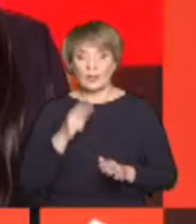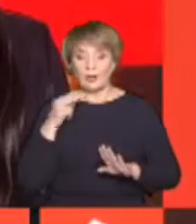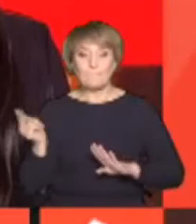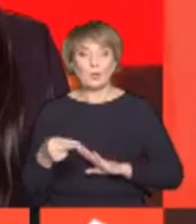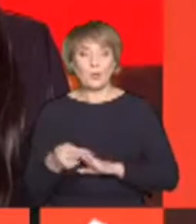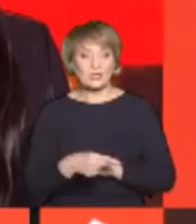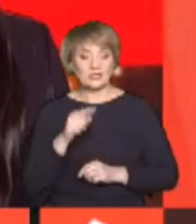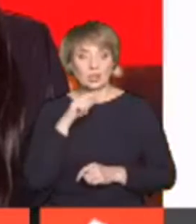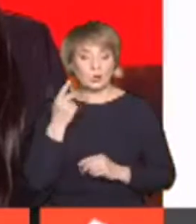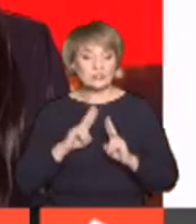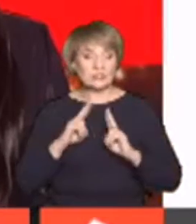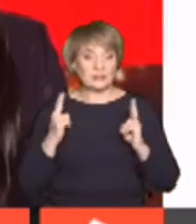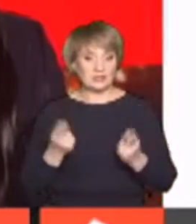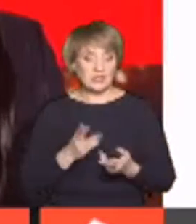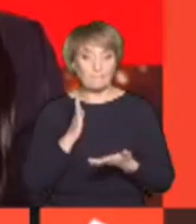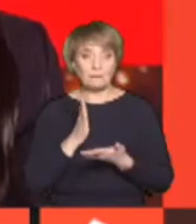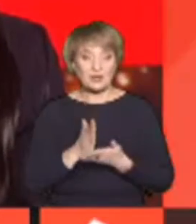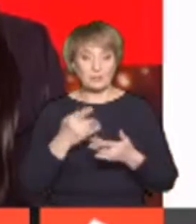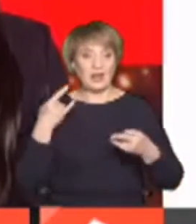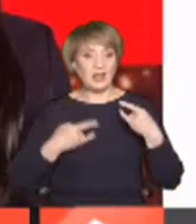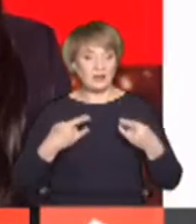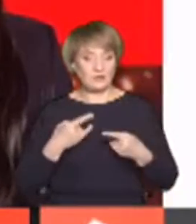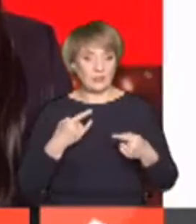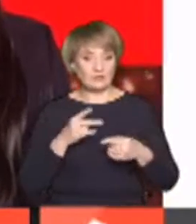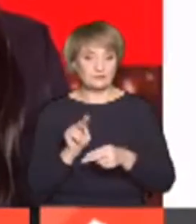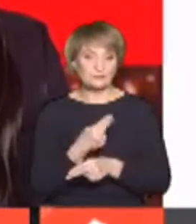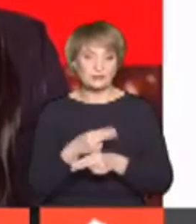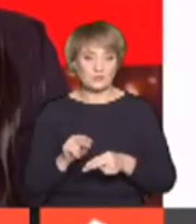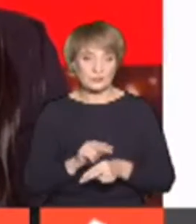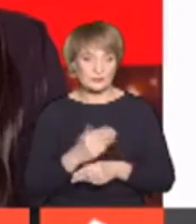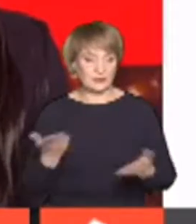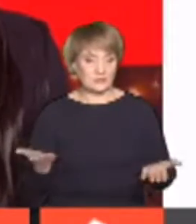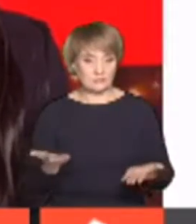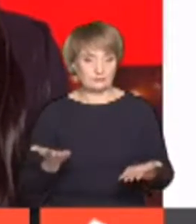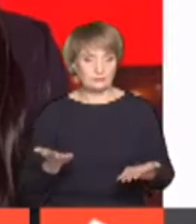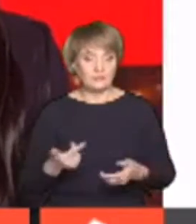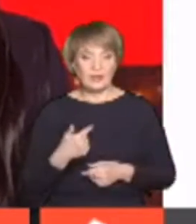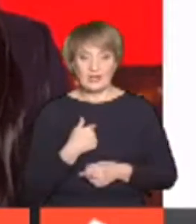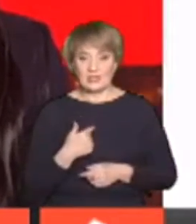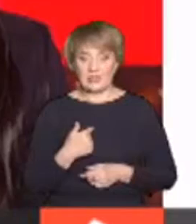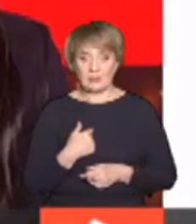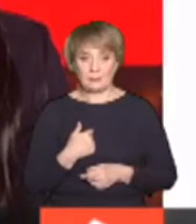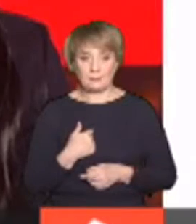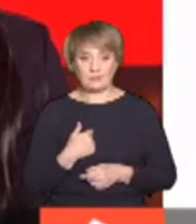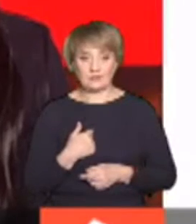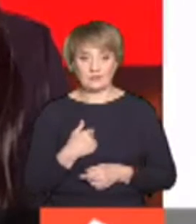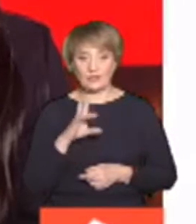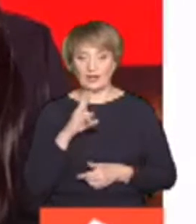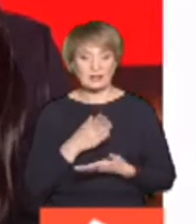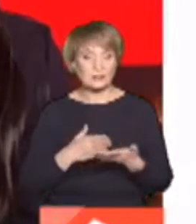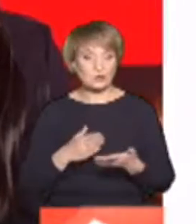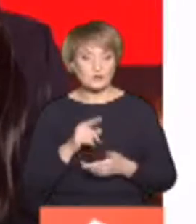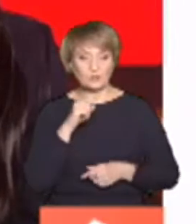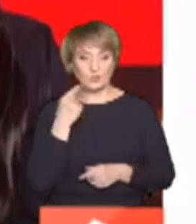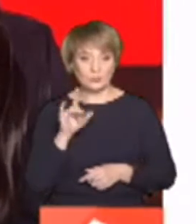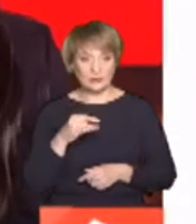пропагандисти Російської Федерації в прямих ефірах мене цитували як русофоба, хоча я не зовсім русофоб,